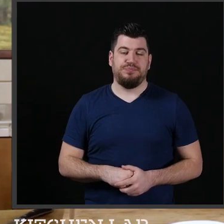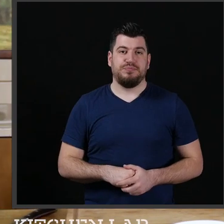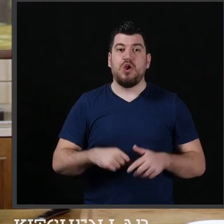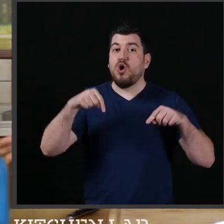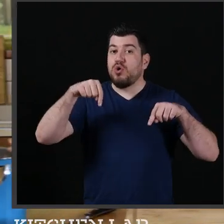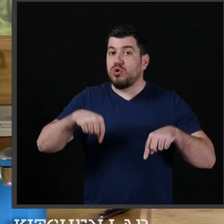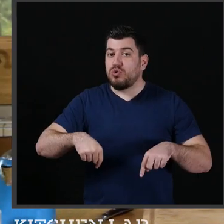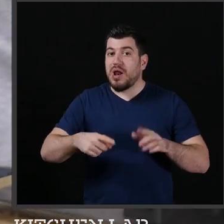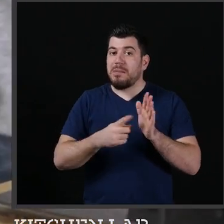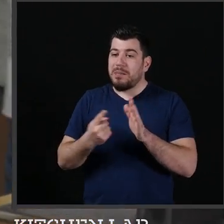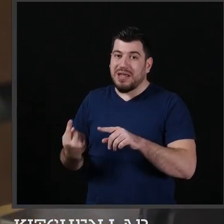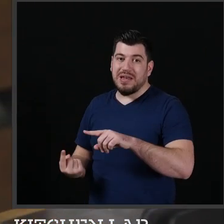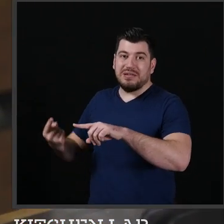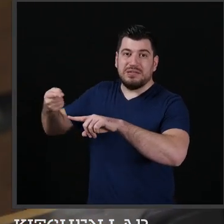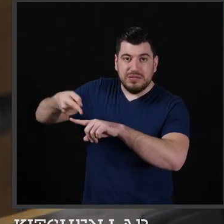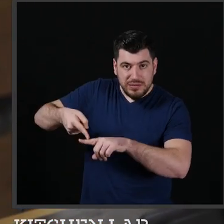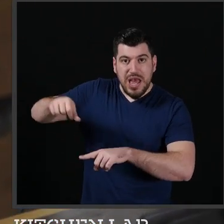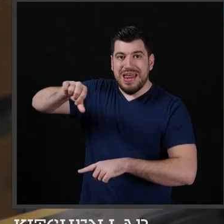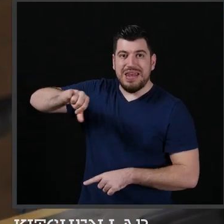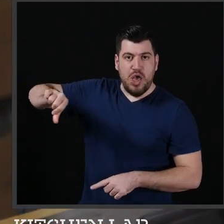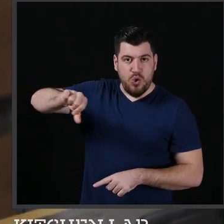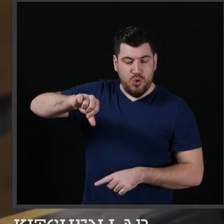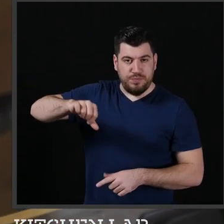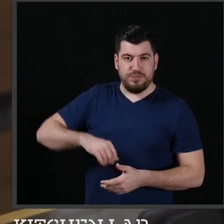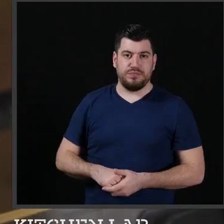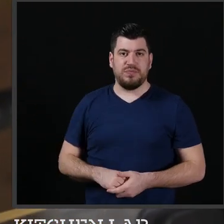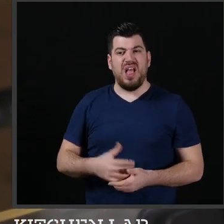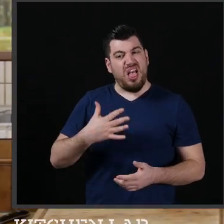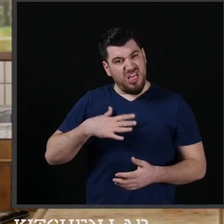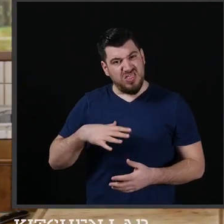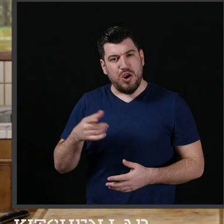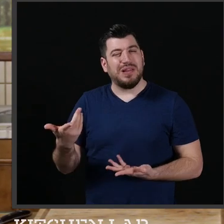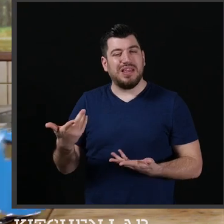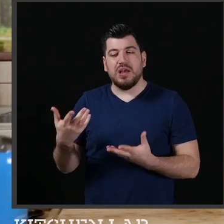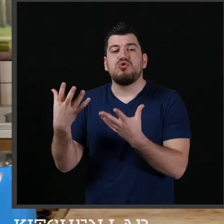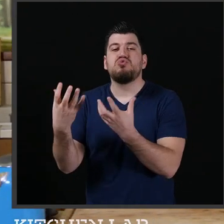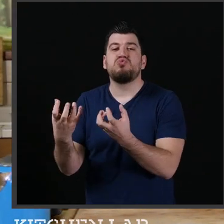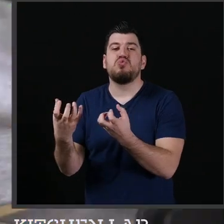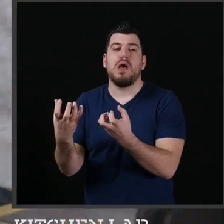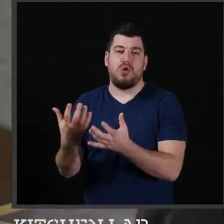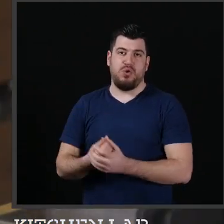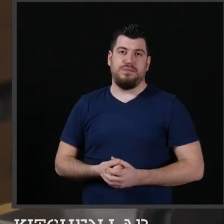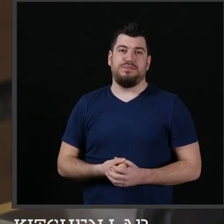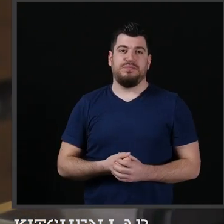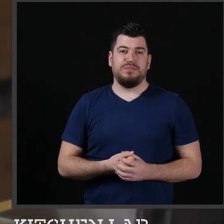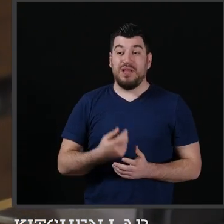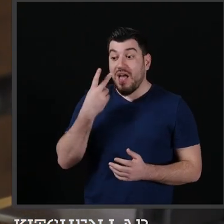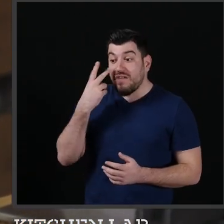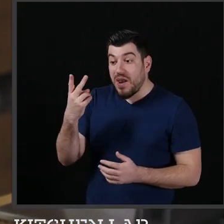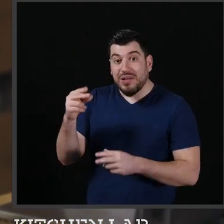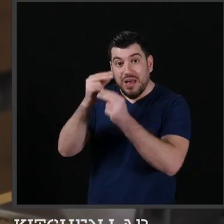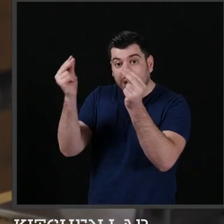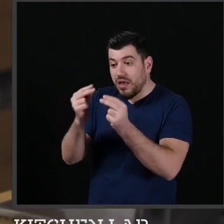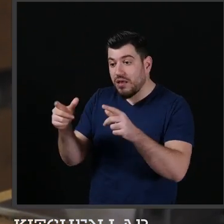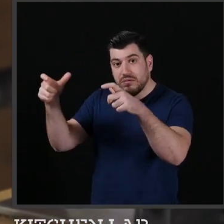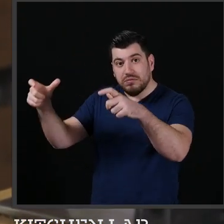θα ρίξω λίγο ακόμα νεράκι. Θέλουμε να είναι σχετικά ζουμερό όταν το βγάλουμε από τη φωτιά. Κοιτάξτε εδώ, σε αυτό